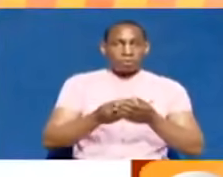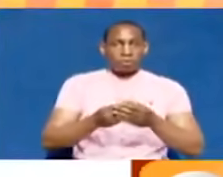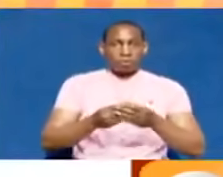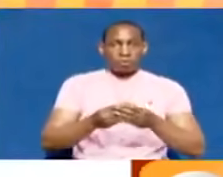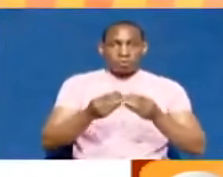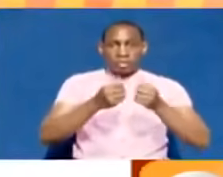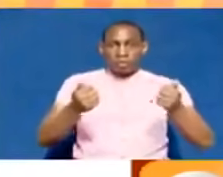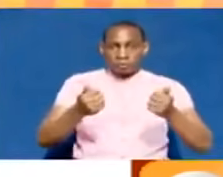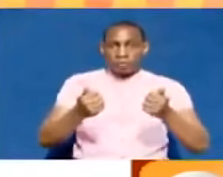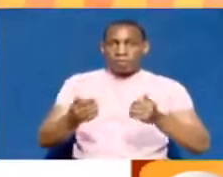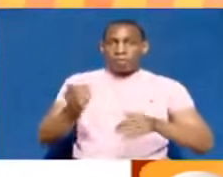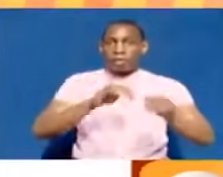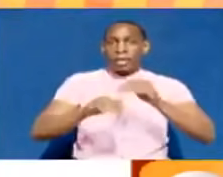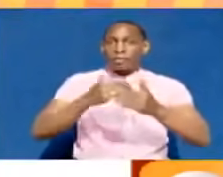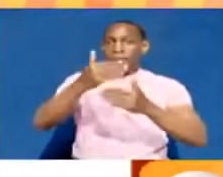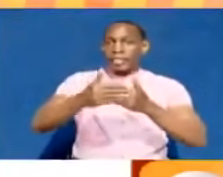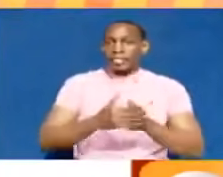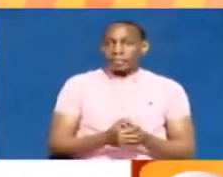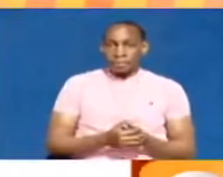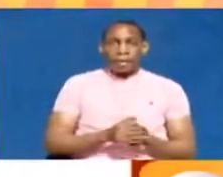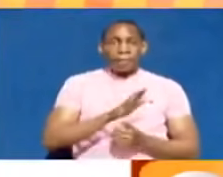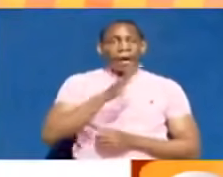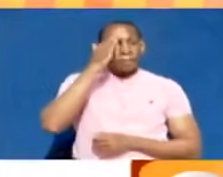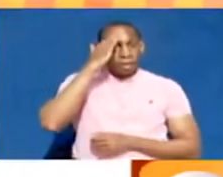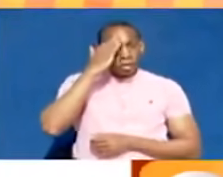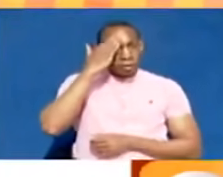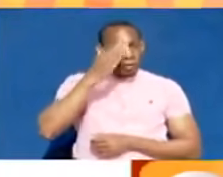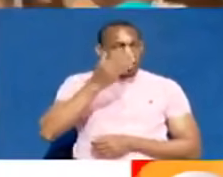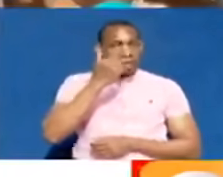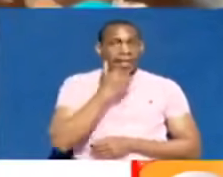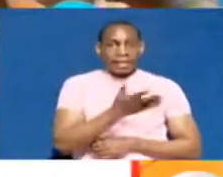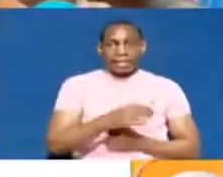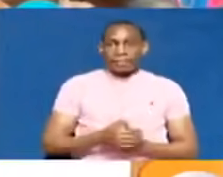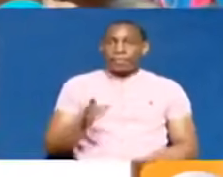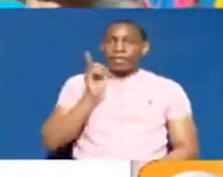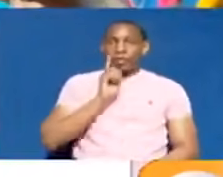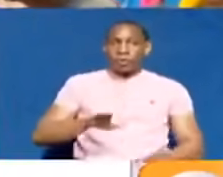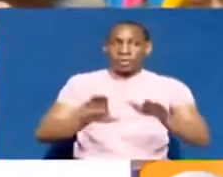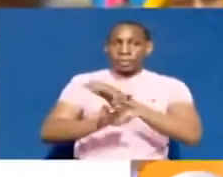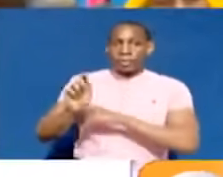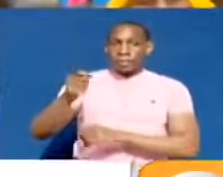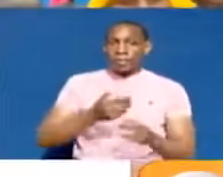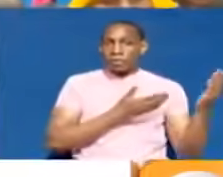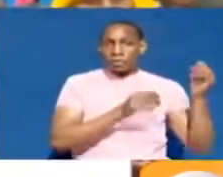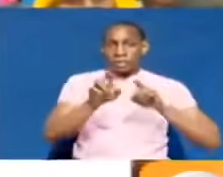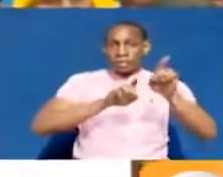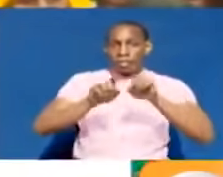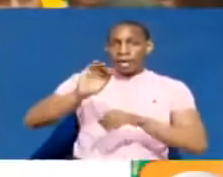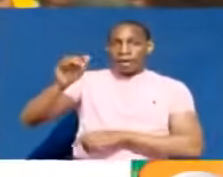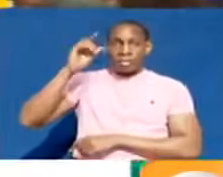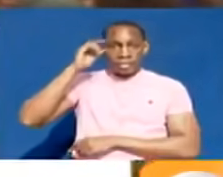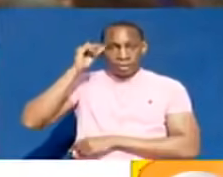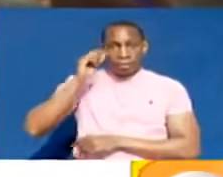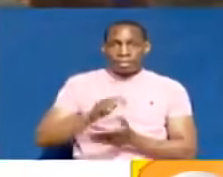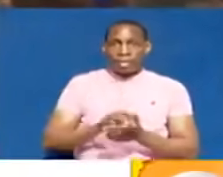nyinyi katika uchaguzi ambao unakuja. Ndio mtajua hamjui. Hapo kesho naibu wa rais anatazamiwa kuzuru kaunti ya